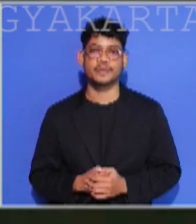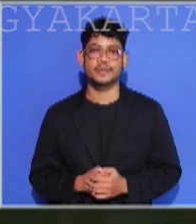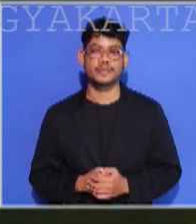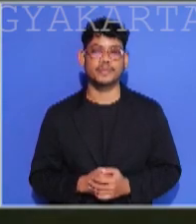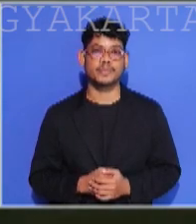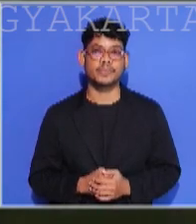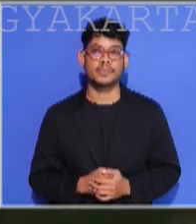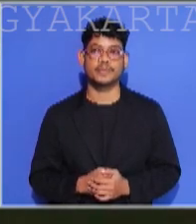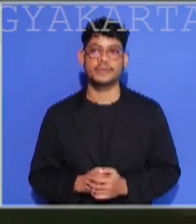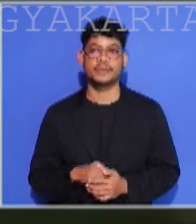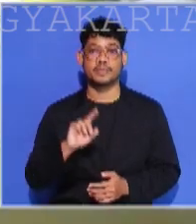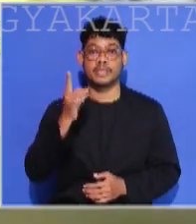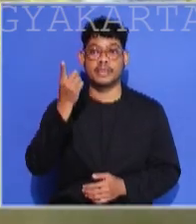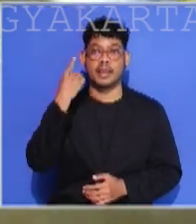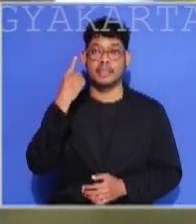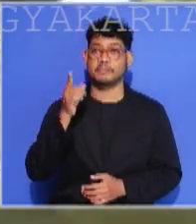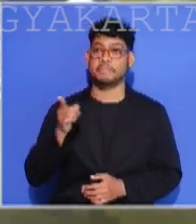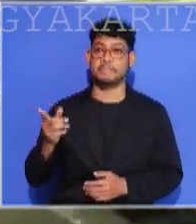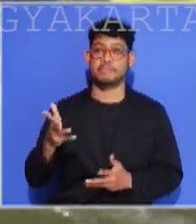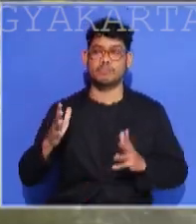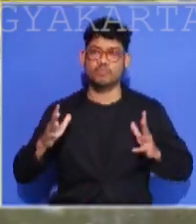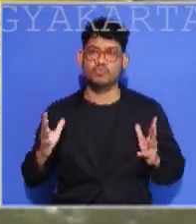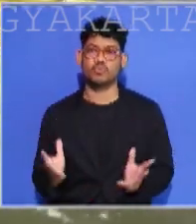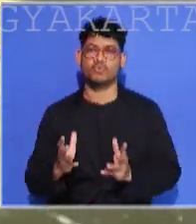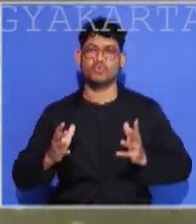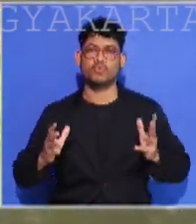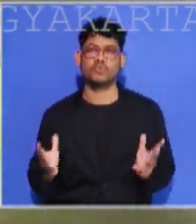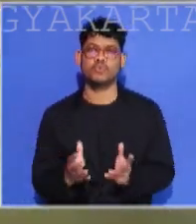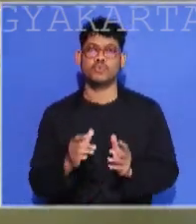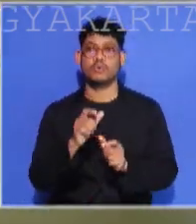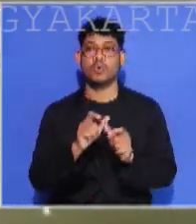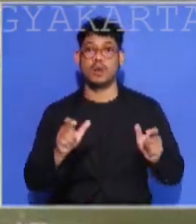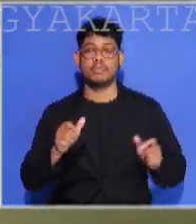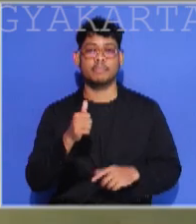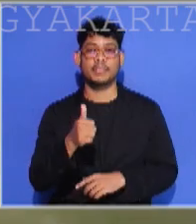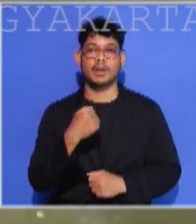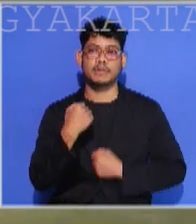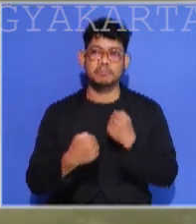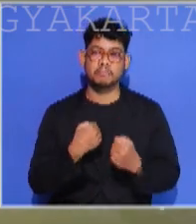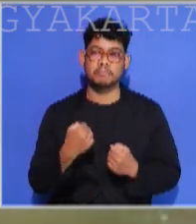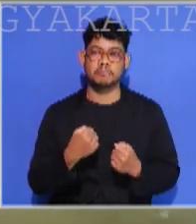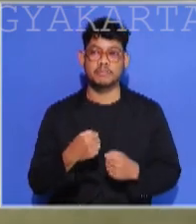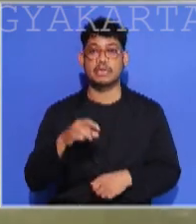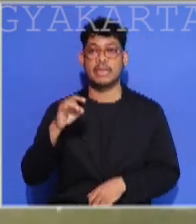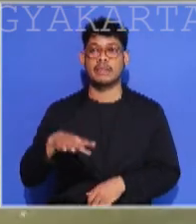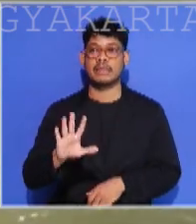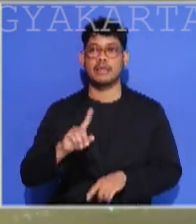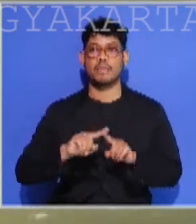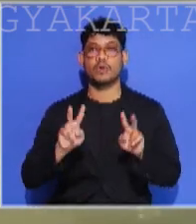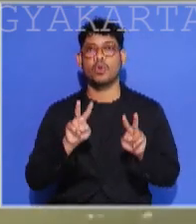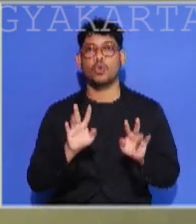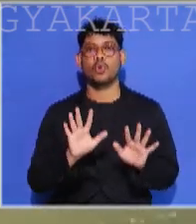pemerintah kapnewon Sanden terus mendorong masyarakat untuk menjadi pelaku usaha jangan sampai terlambat dan hanya akan menjadi penonton